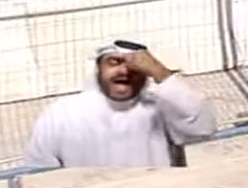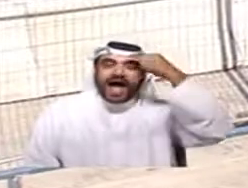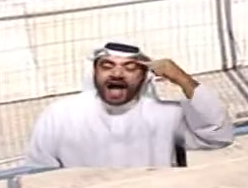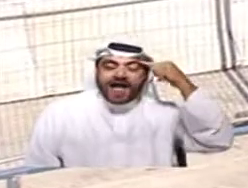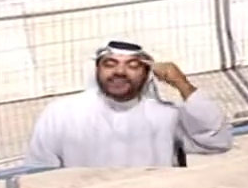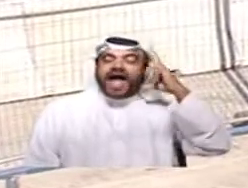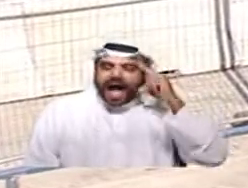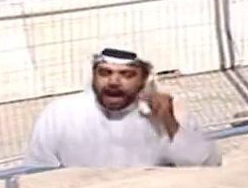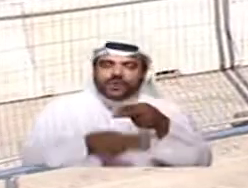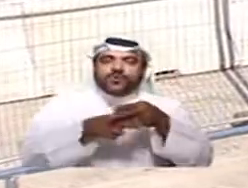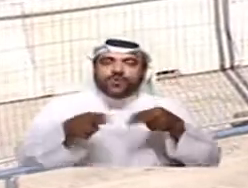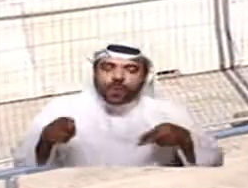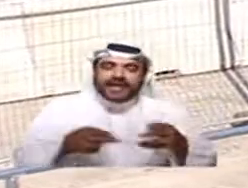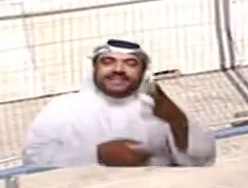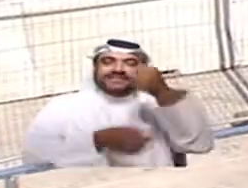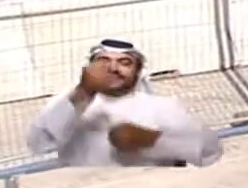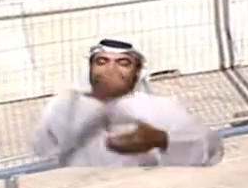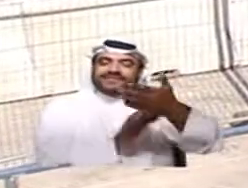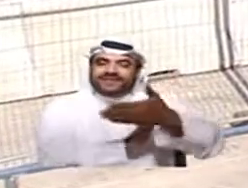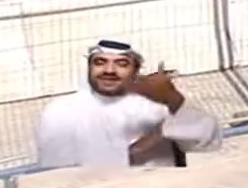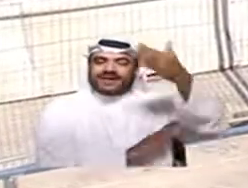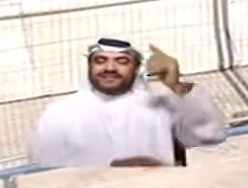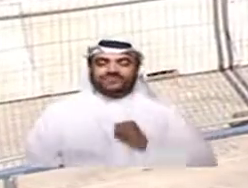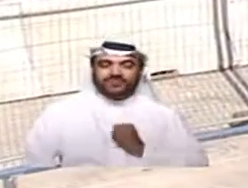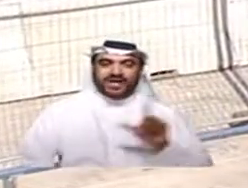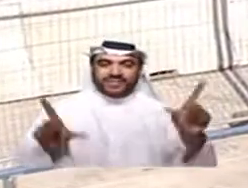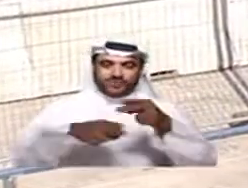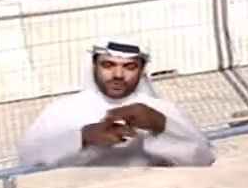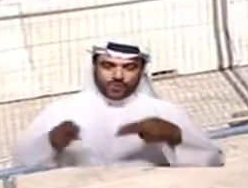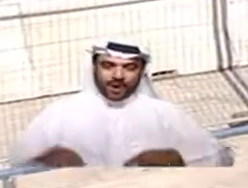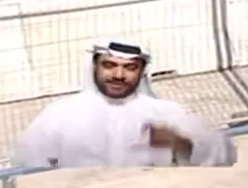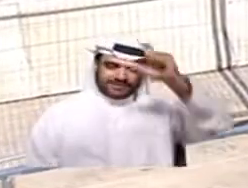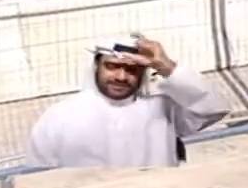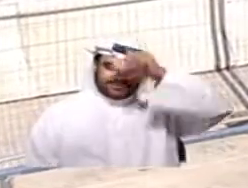طعما مختلفا بالتأكيد. إيمان دمرهان، لتلفزيون دولة الكويت، إسطنبول.